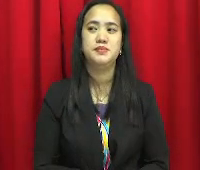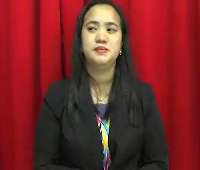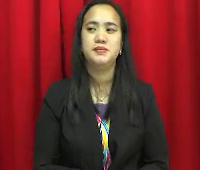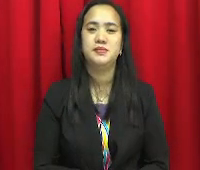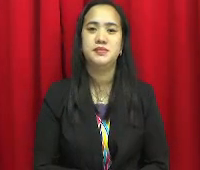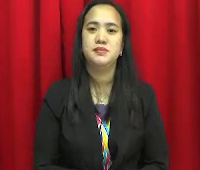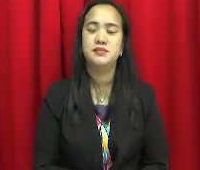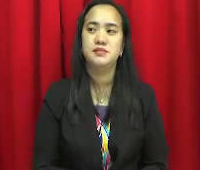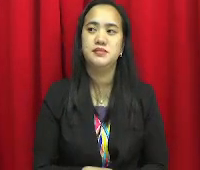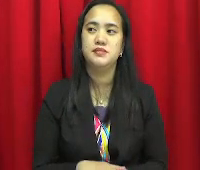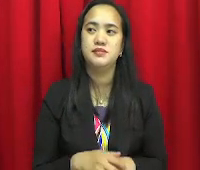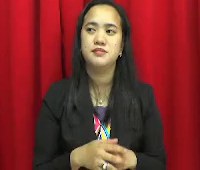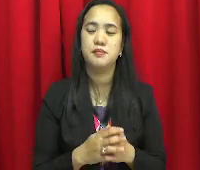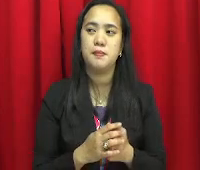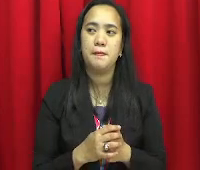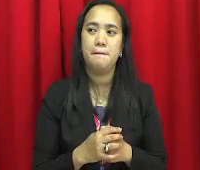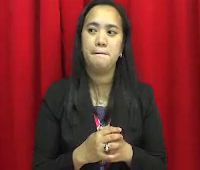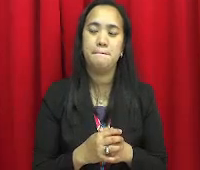hindi rin...